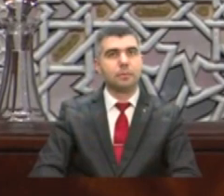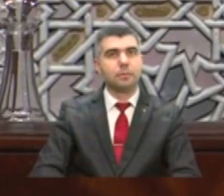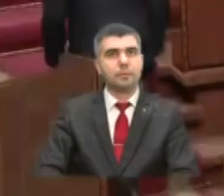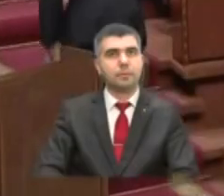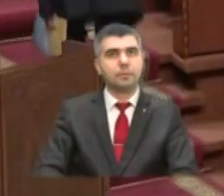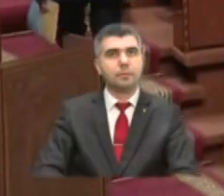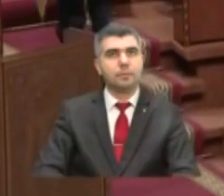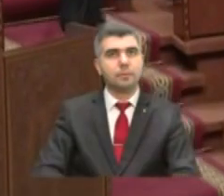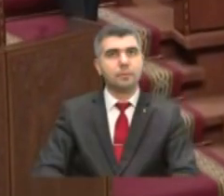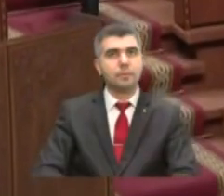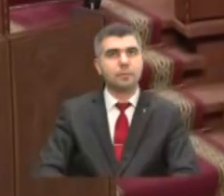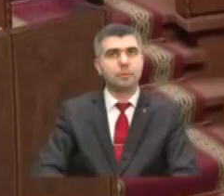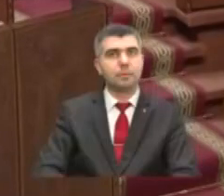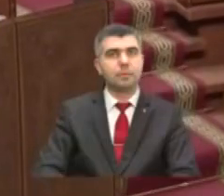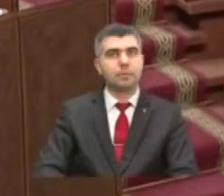الحفظ.